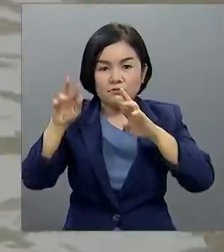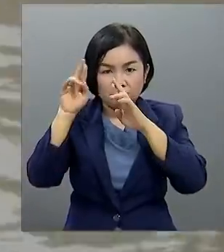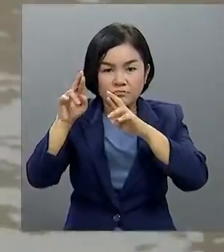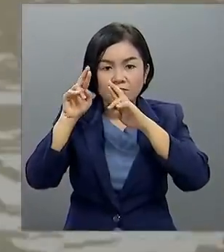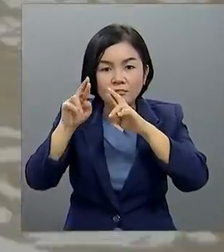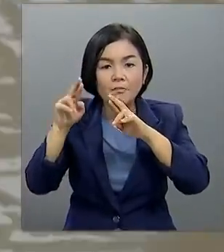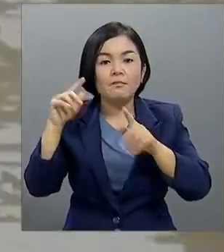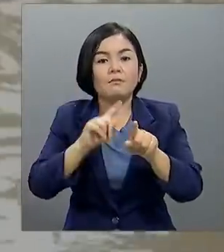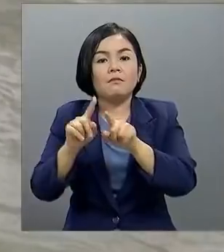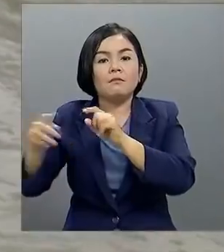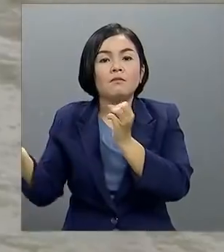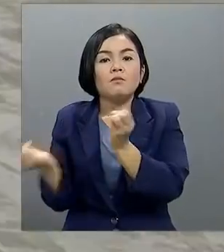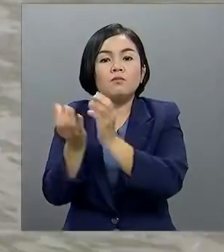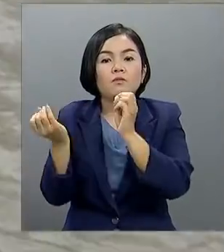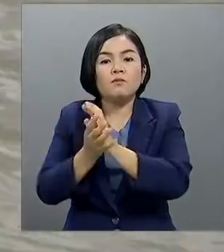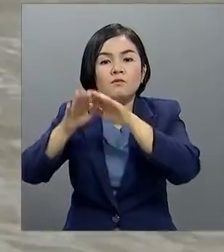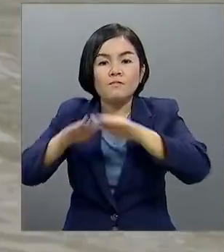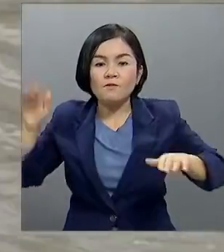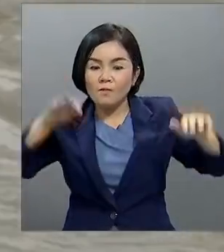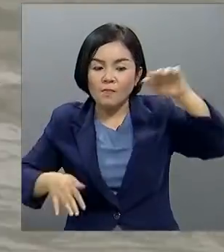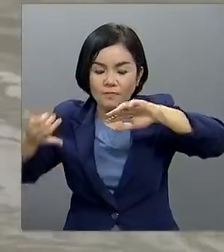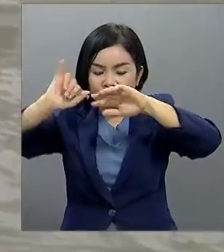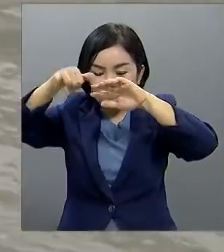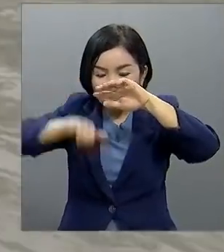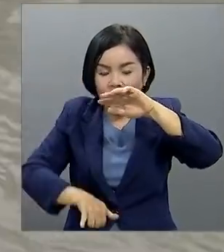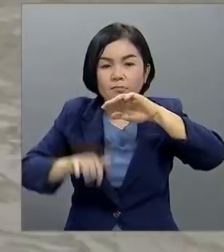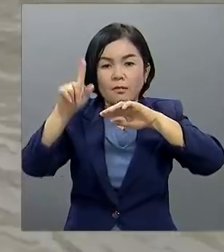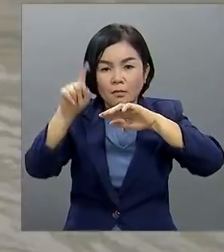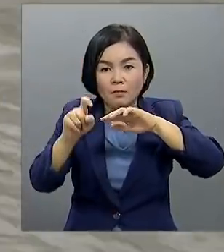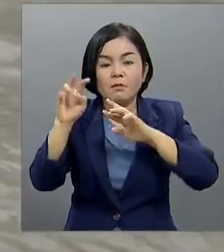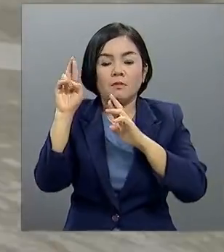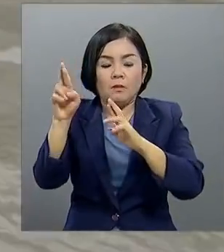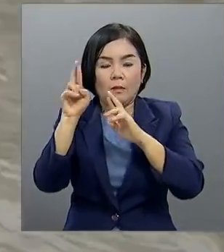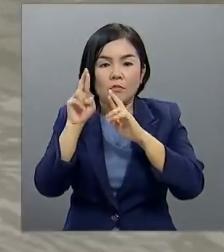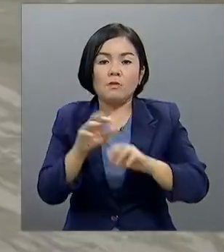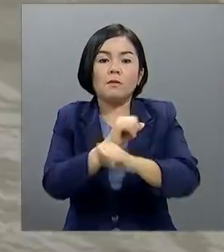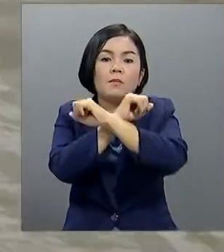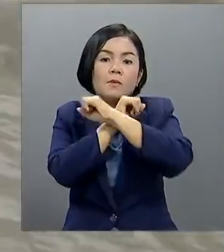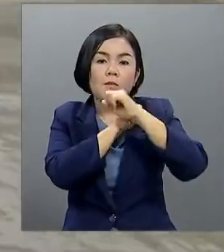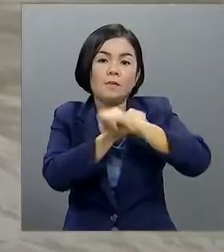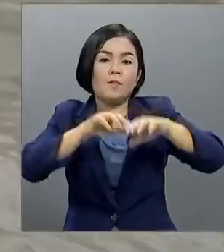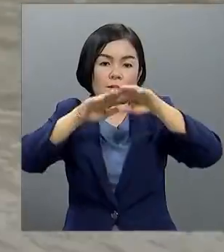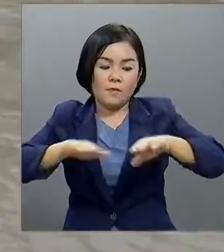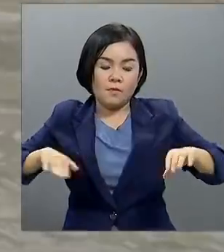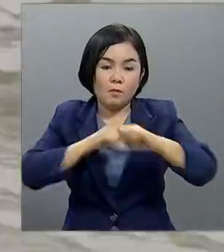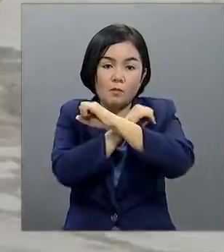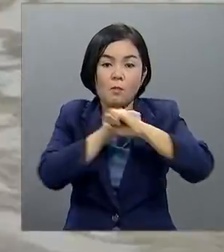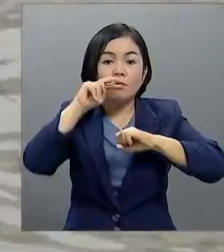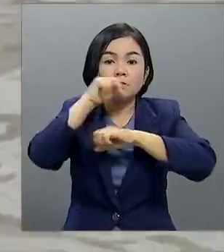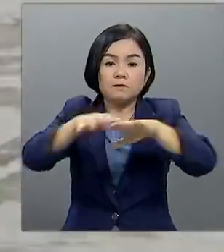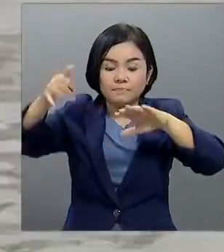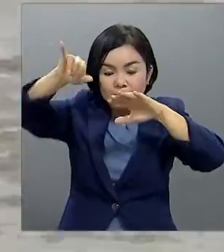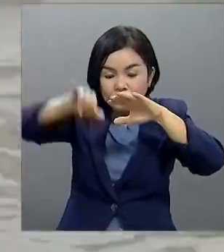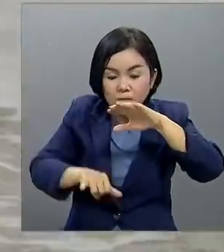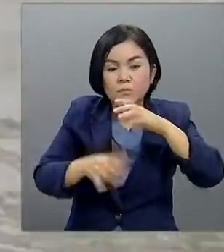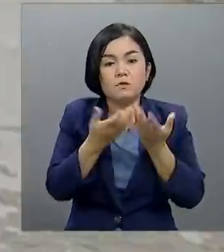ำให้เด็กตกน้ำหรือจมน้ำเสียชีวิตได้ครับ ทางกรมควบคุมโรคจึงแนะนำวิธีป้องกันเด็กจมน้ำนะครับคือผู้ปกครองจะต้องดูแลอย่างใ